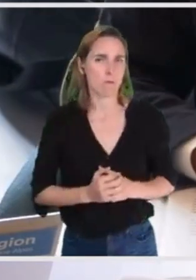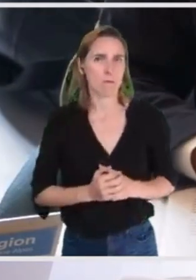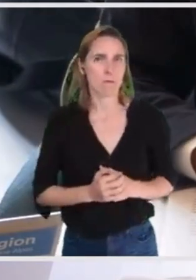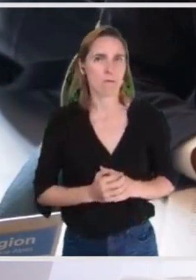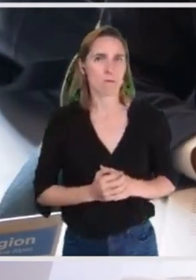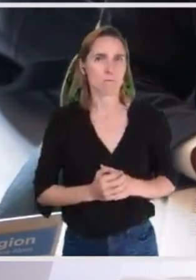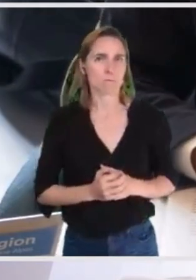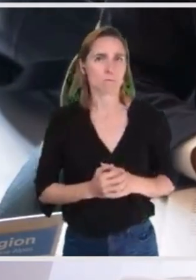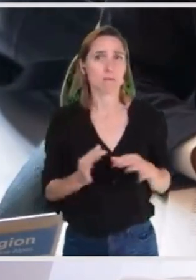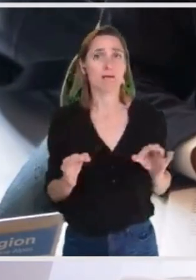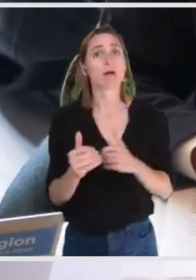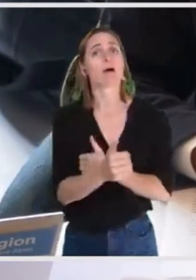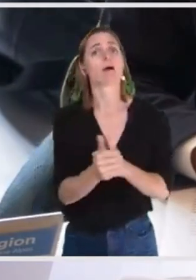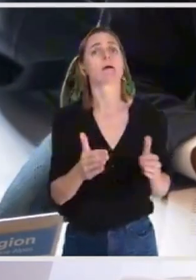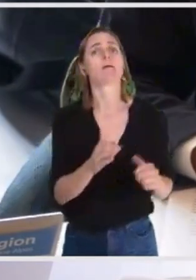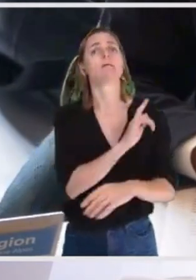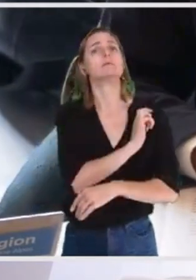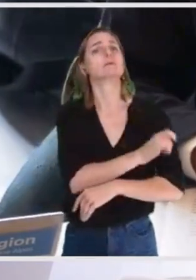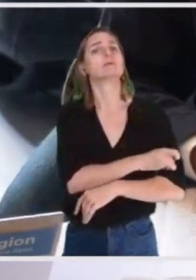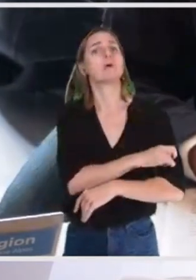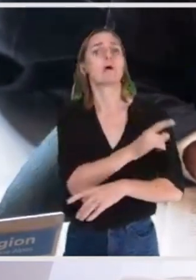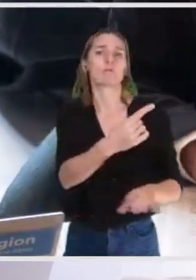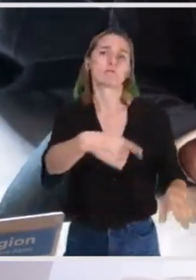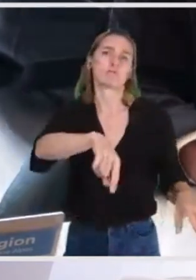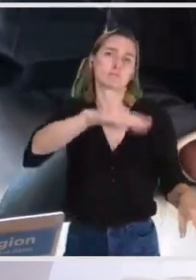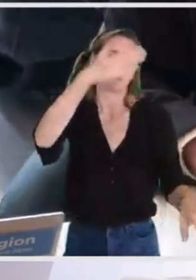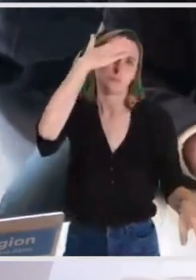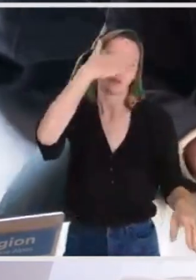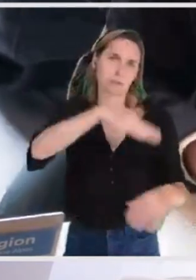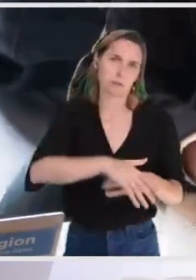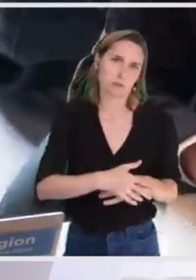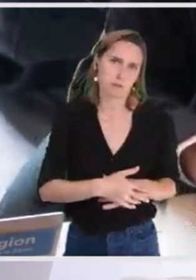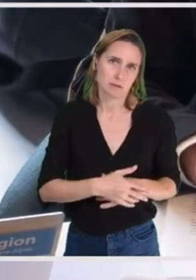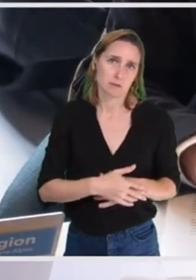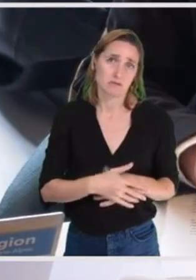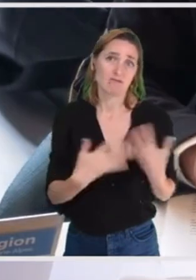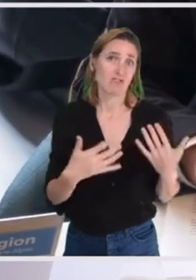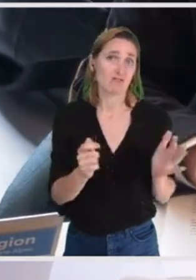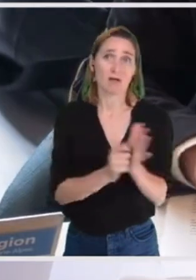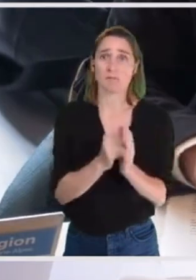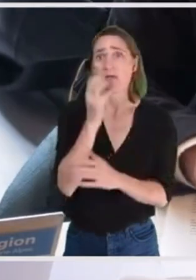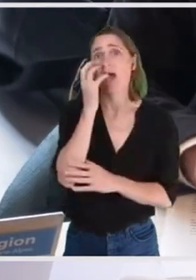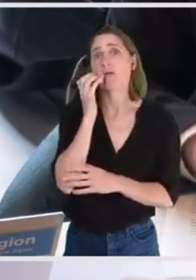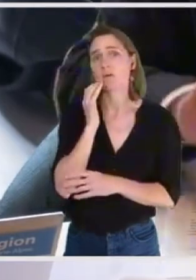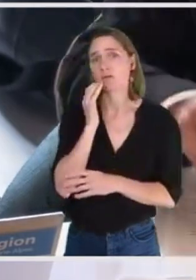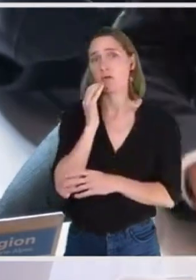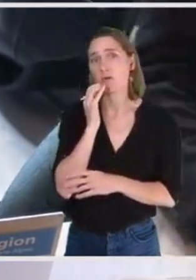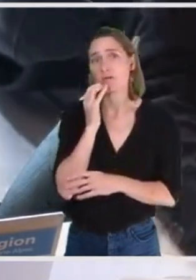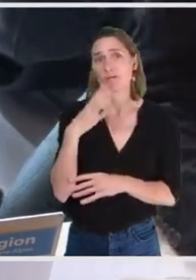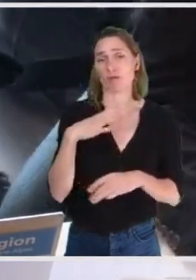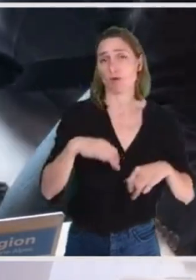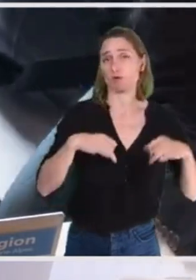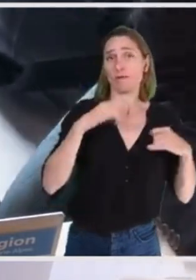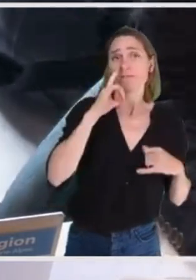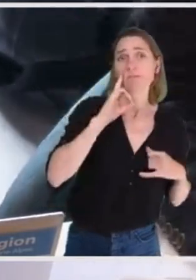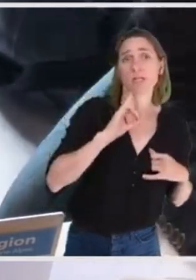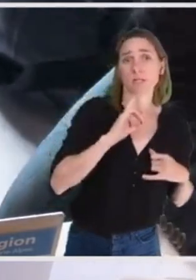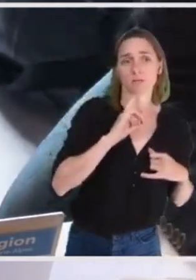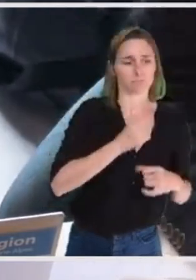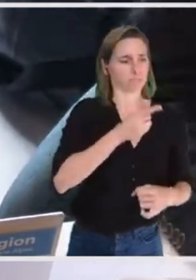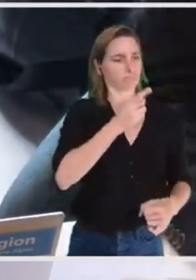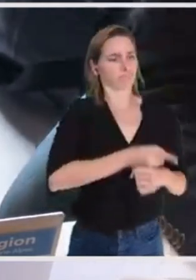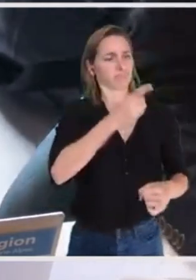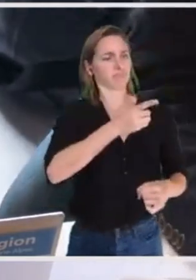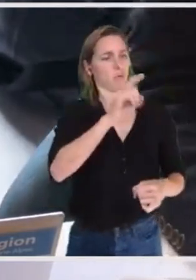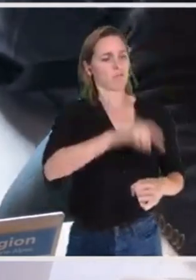Dans le sport, vous ne l'ignorez pas, que dès l'adolescence, certaines jeunes filles sont tenues de porter des vêtements qui ne